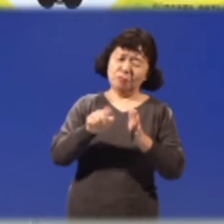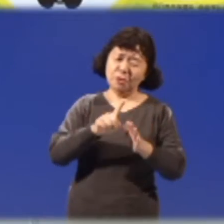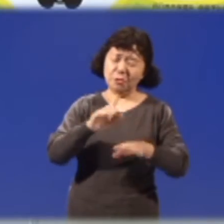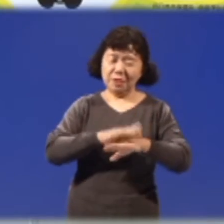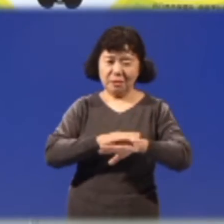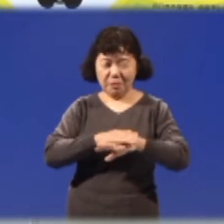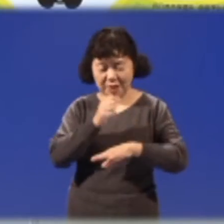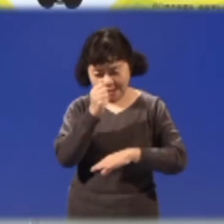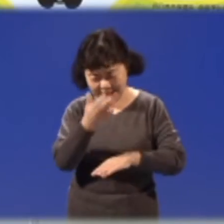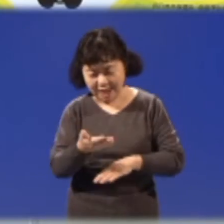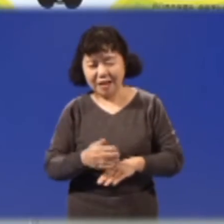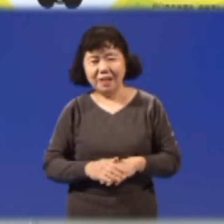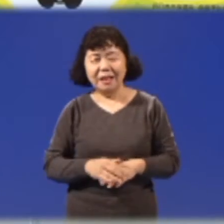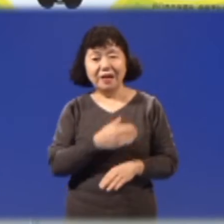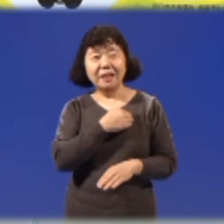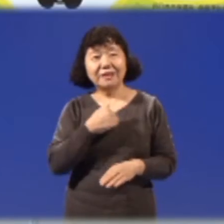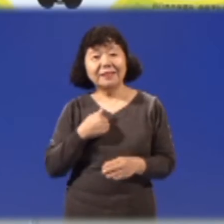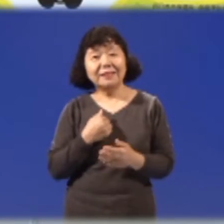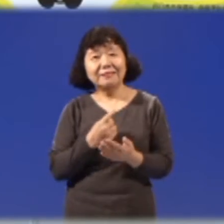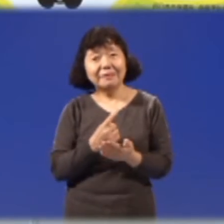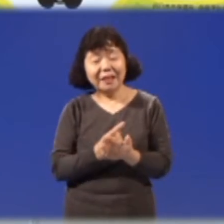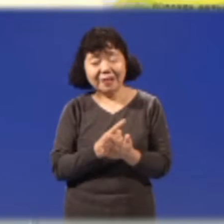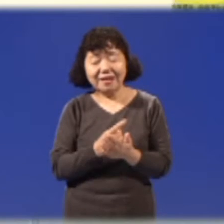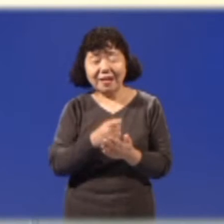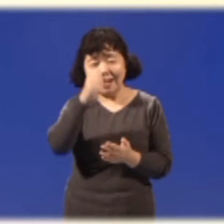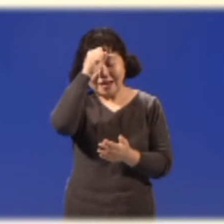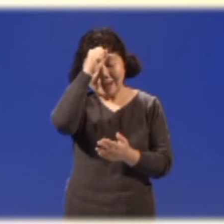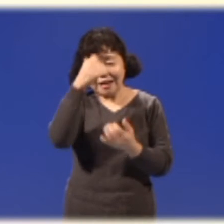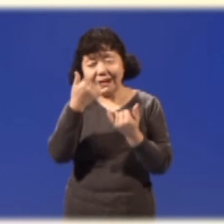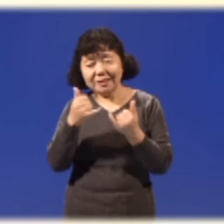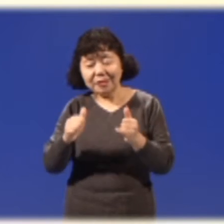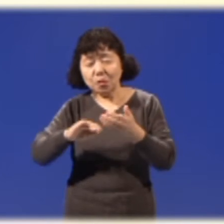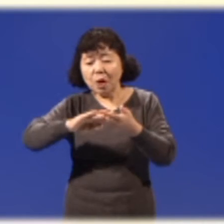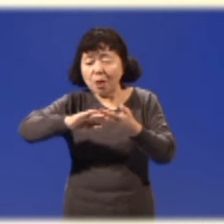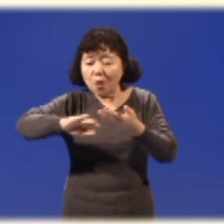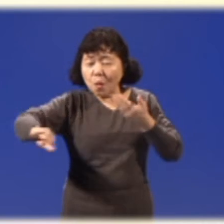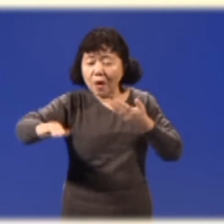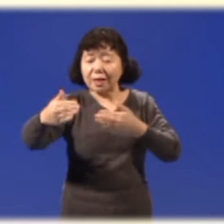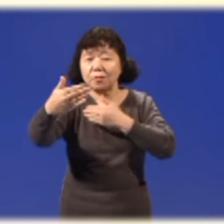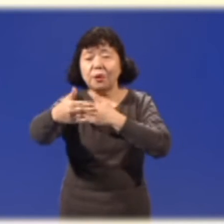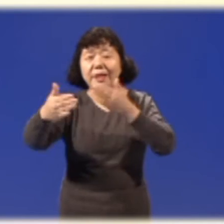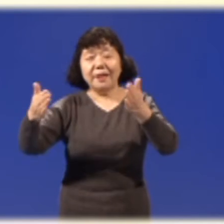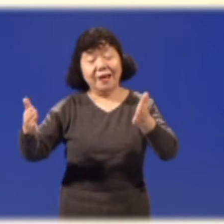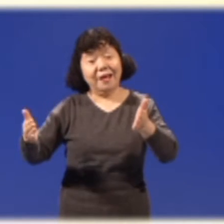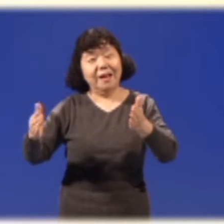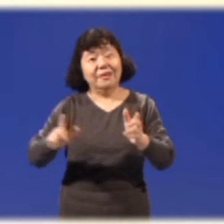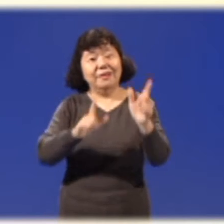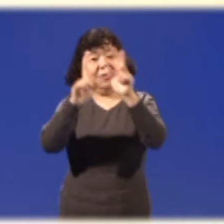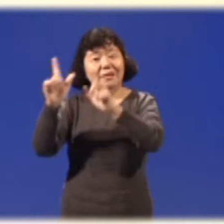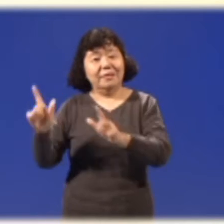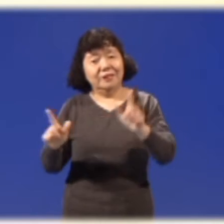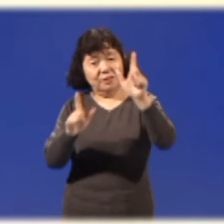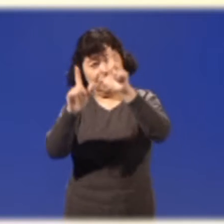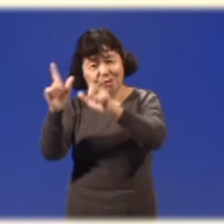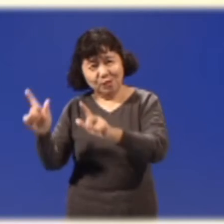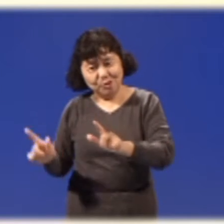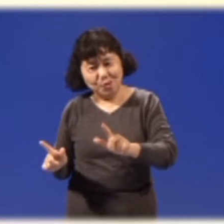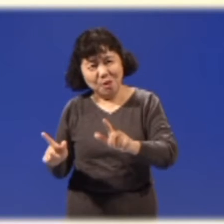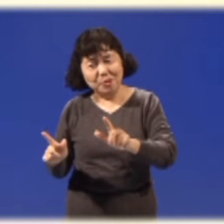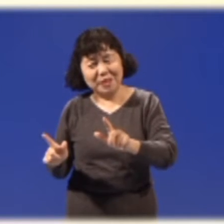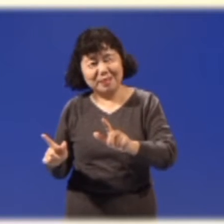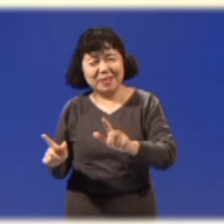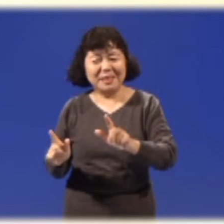い。なるべく患者さんとは別の部屋で過ごしましょう。部屋の湿度は 50%